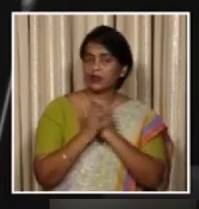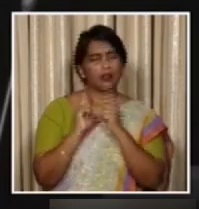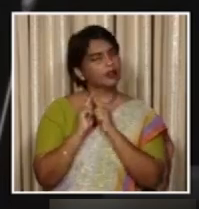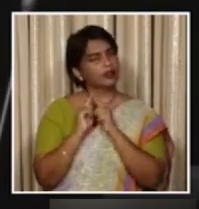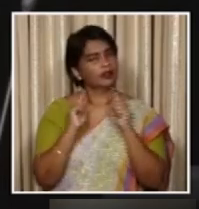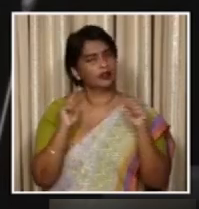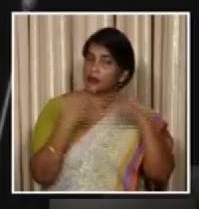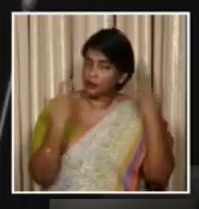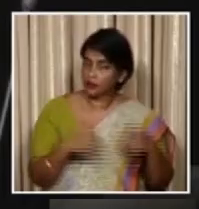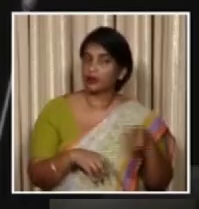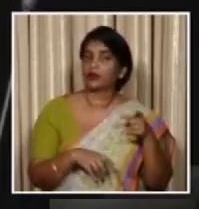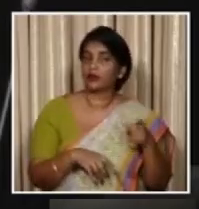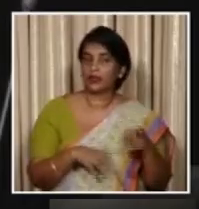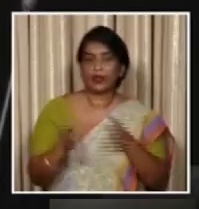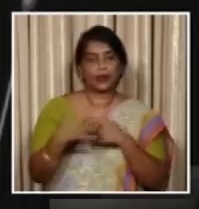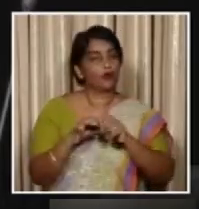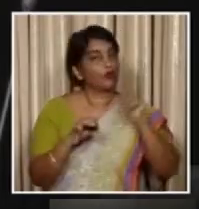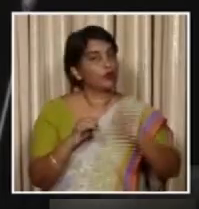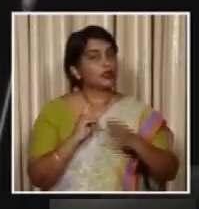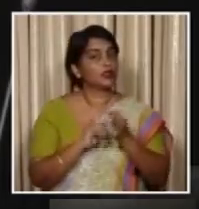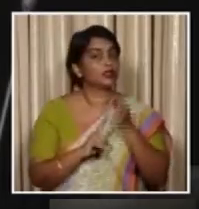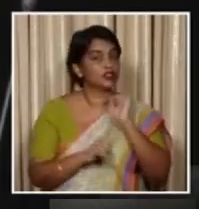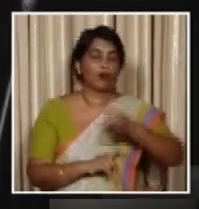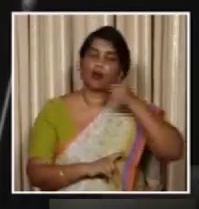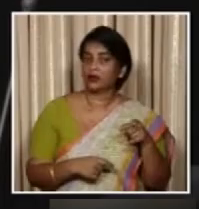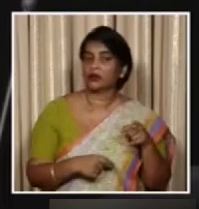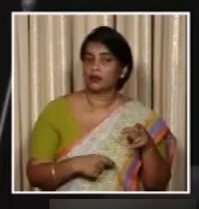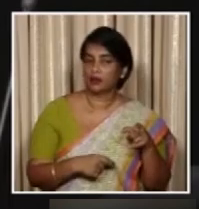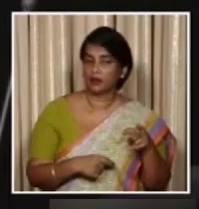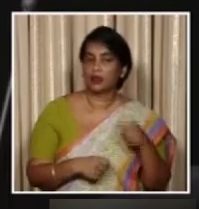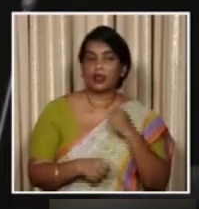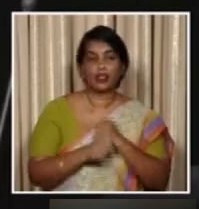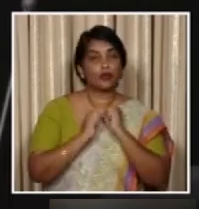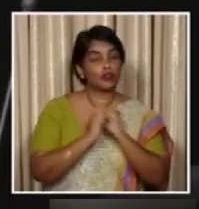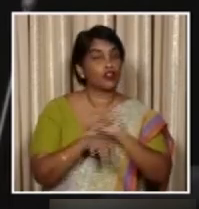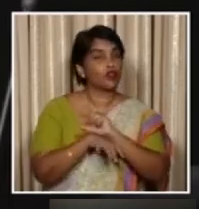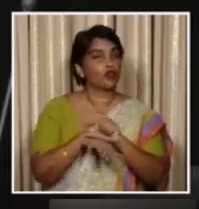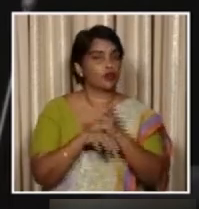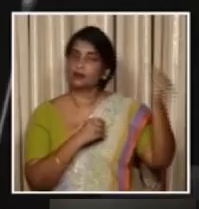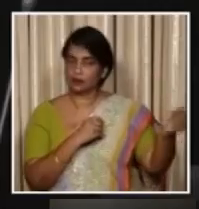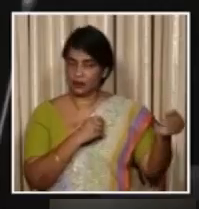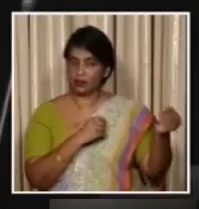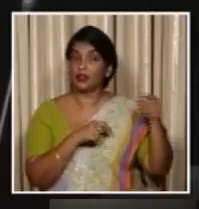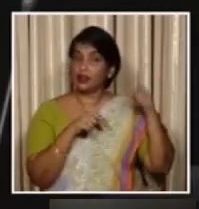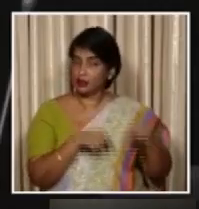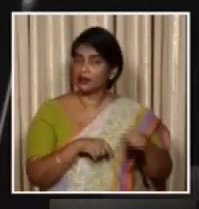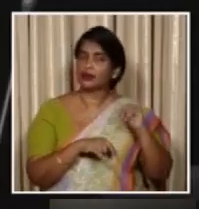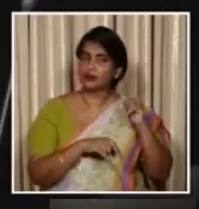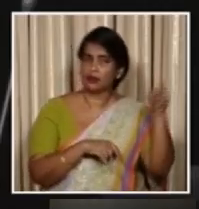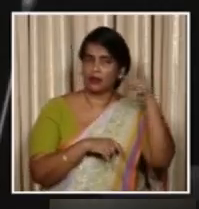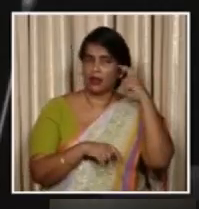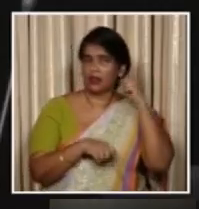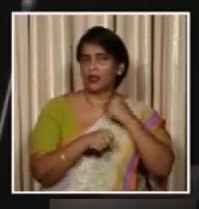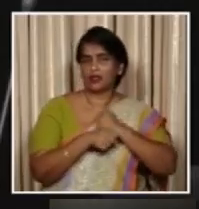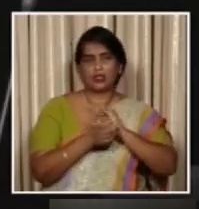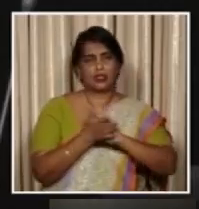ලෙස සාකච්ඡා කරලා කැබිනට් මණ්ඩලයේ ජනාධිපතිතුමාගේ අනුමැතිය ලබා දීලා රාජ්‍ය සේවා කොමිසමට යොමු කරලා තියෙනවා. දැන් සමහරු දැනගෙන තියෙනවා රාජ්‍ය